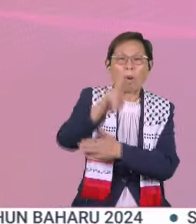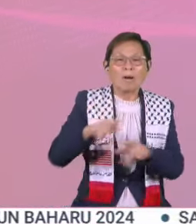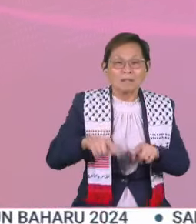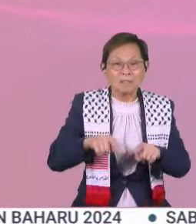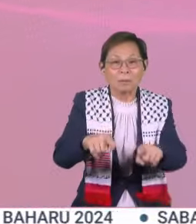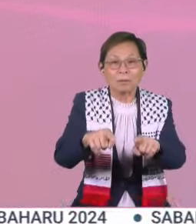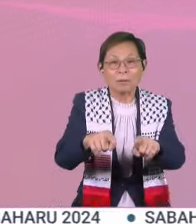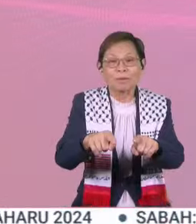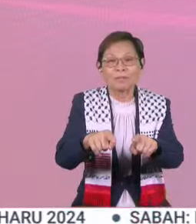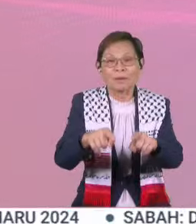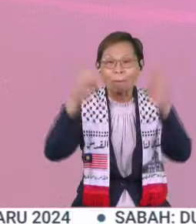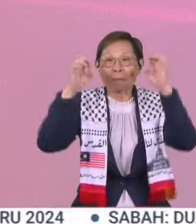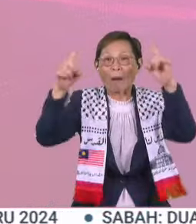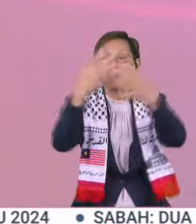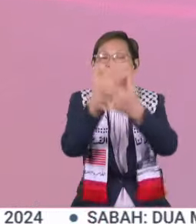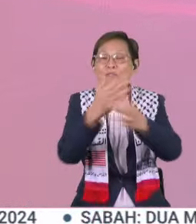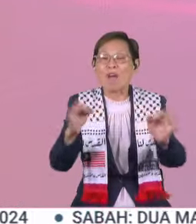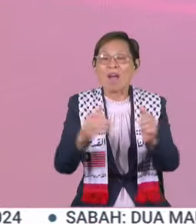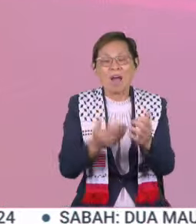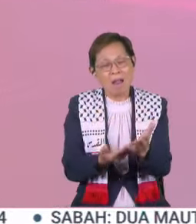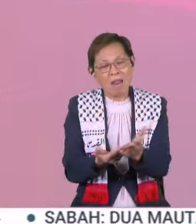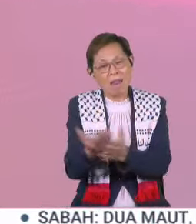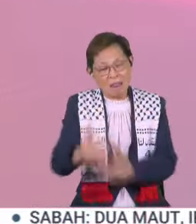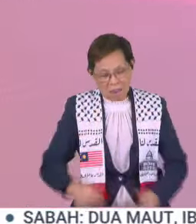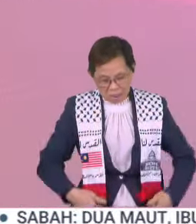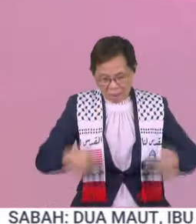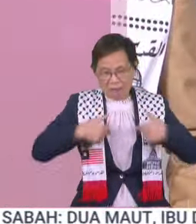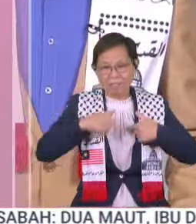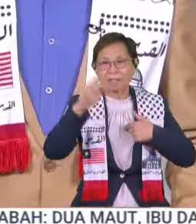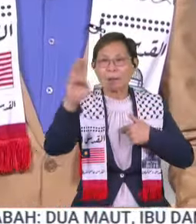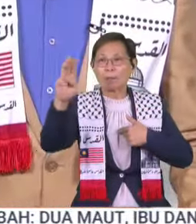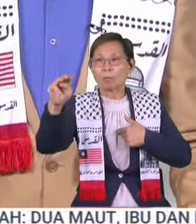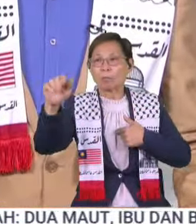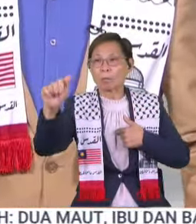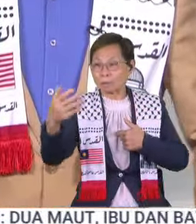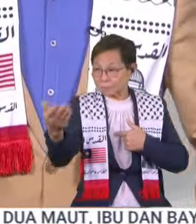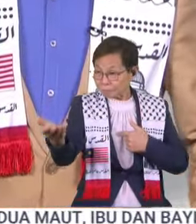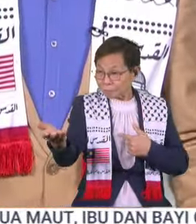pendidikan percuma. Kita langsung bersama Bunga Wendy Kuching. Silakan, Bunga.